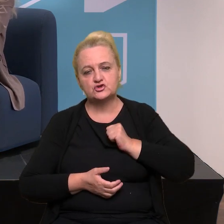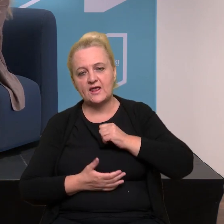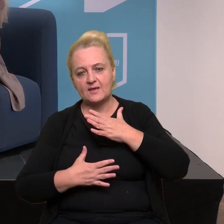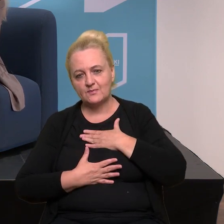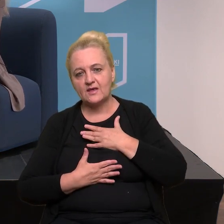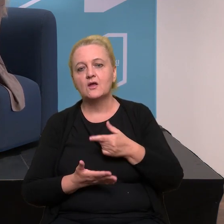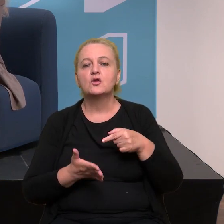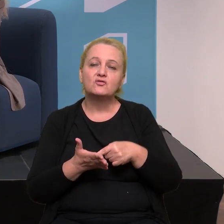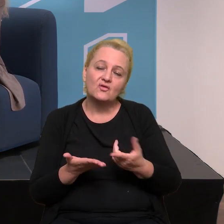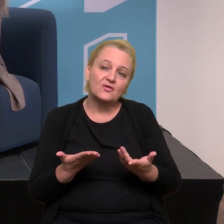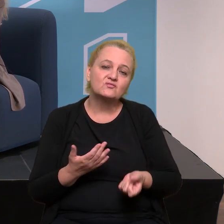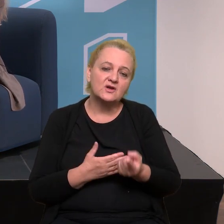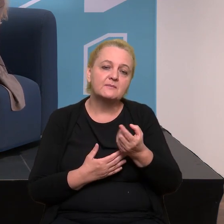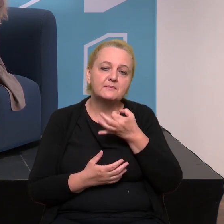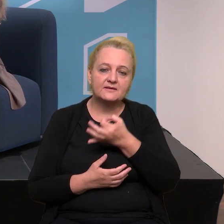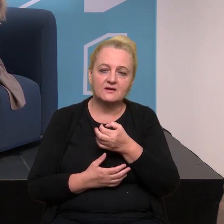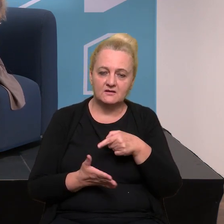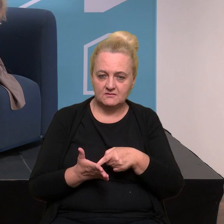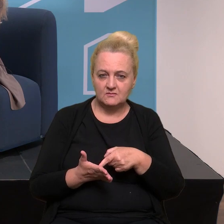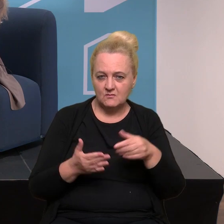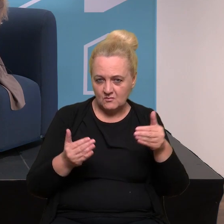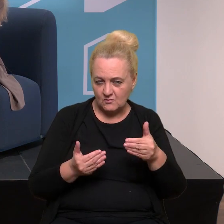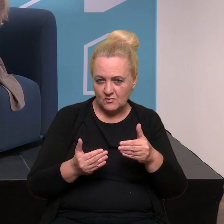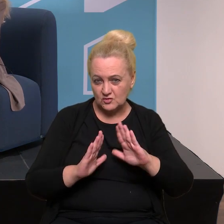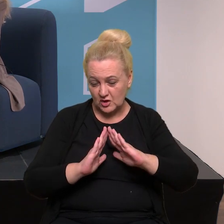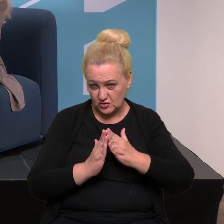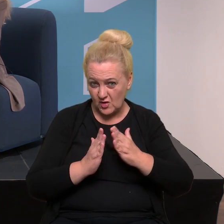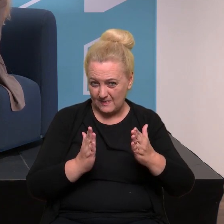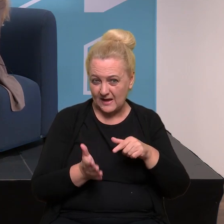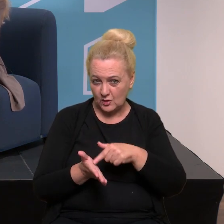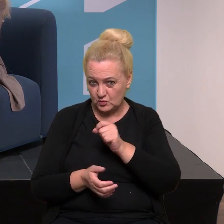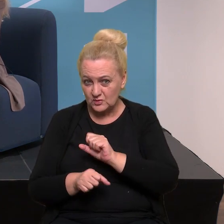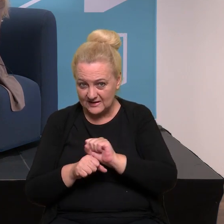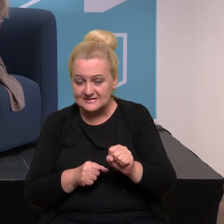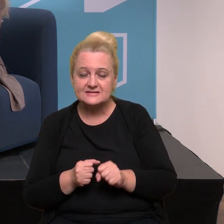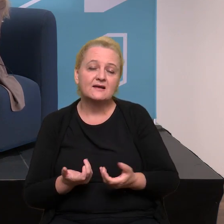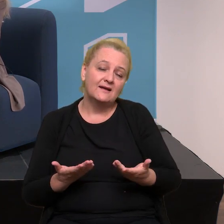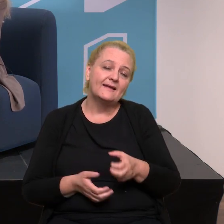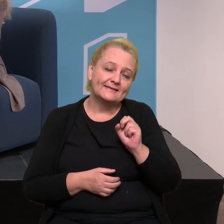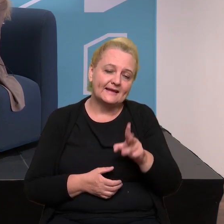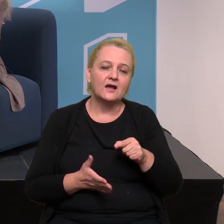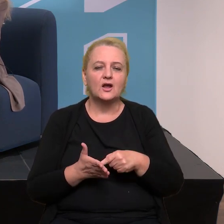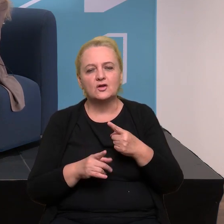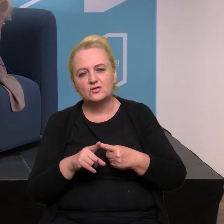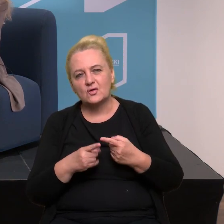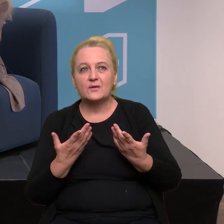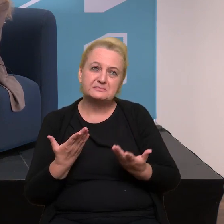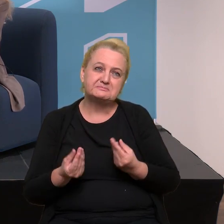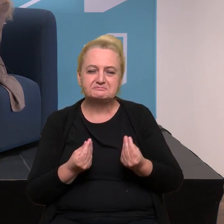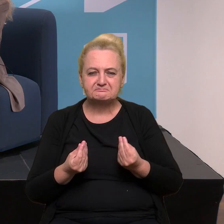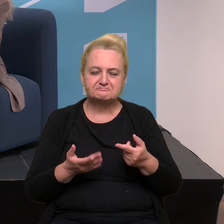sobie, to wówczas pojawia się pytanie, czy to jeszcze może być literatura? Tak, ale tak się to trochę po